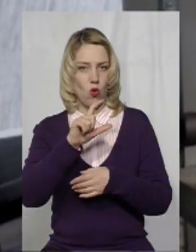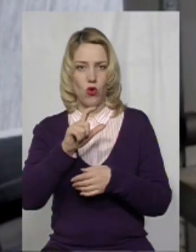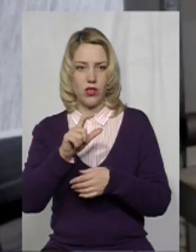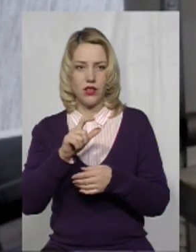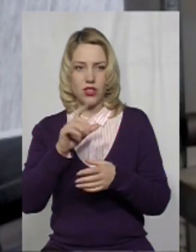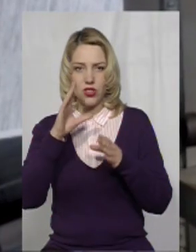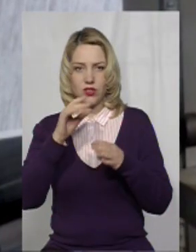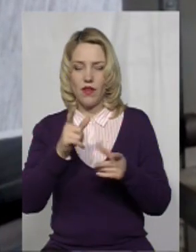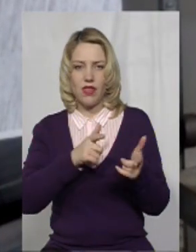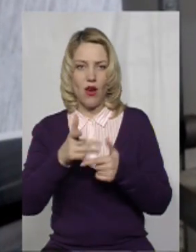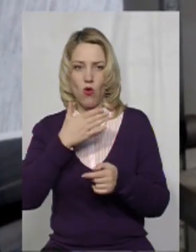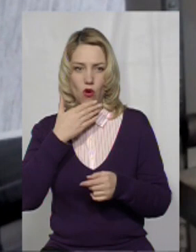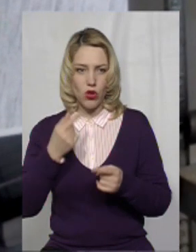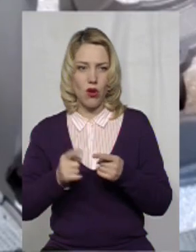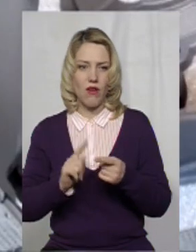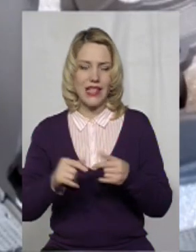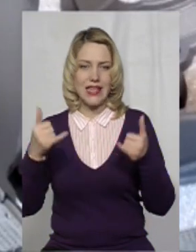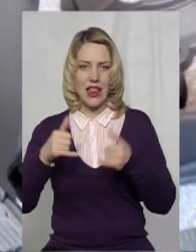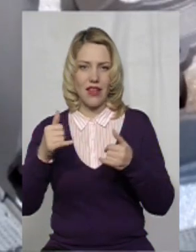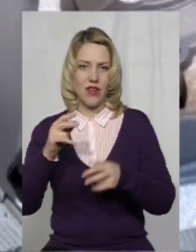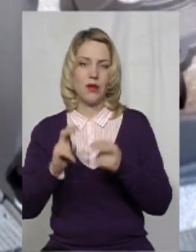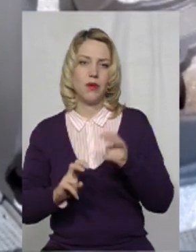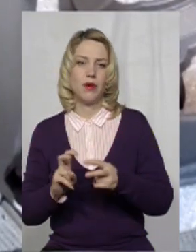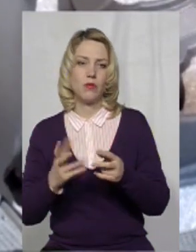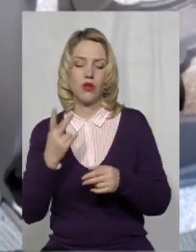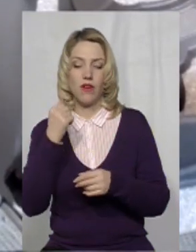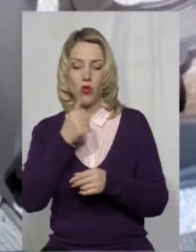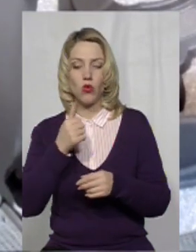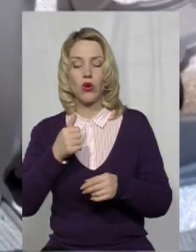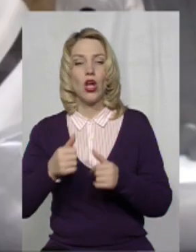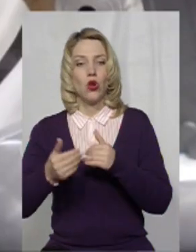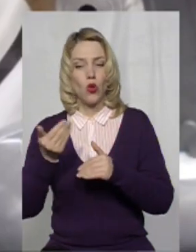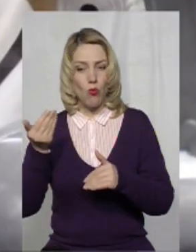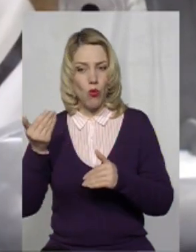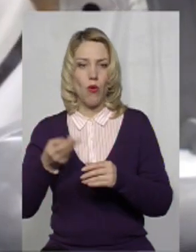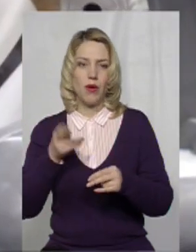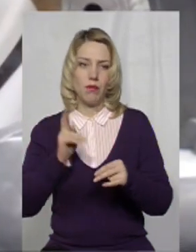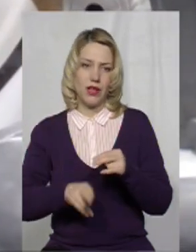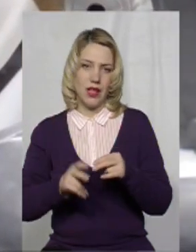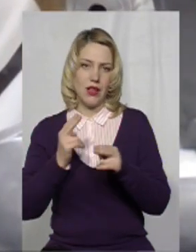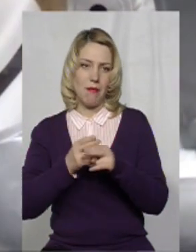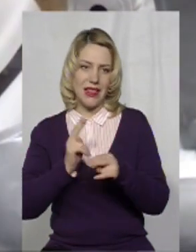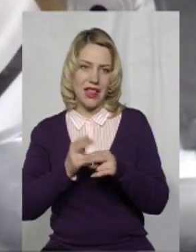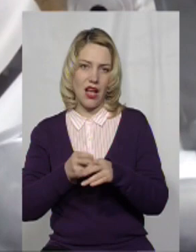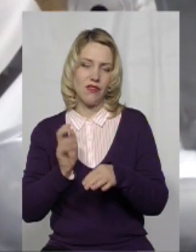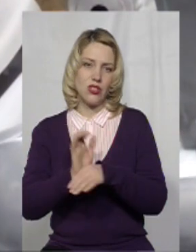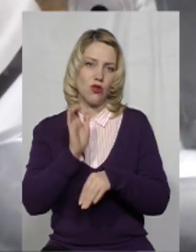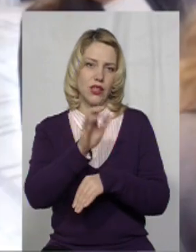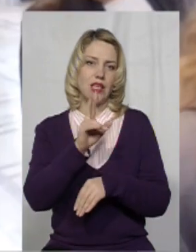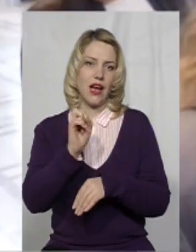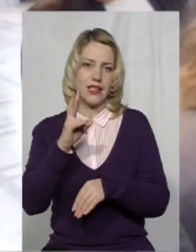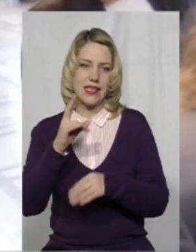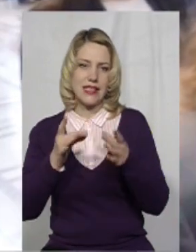А це продукція Хмельницького ливарного підприємства, де два роки тому припинили постачати в країни Європи метал як сировину, каже директорка Аліна